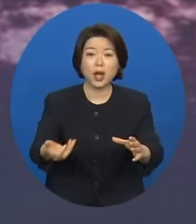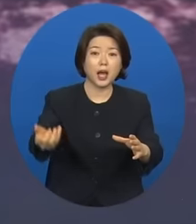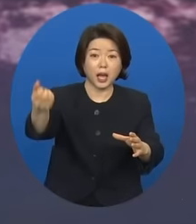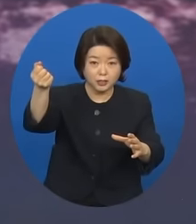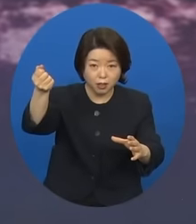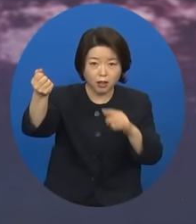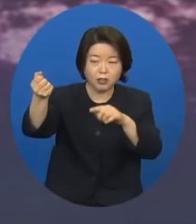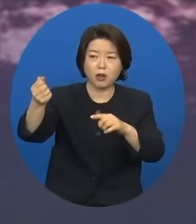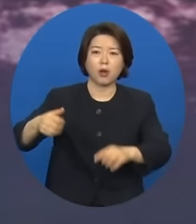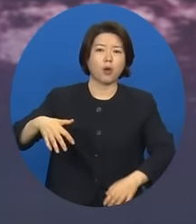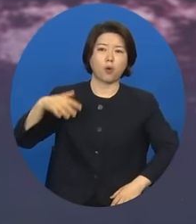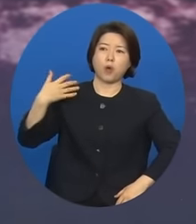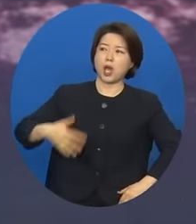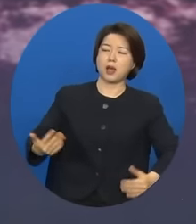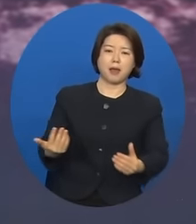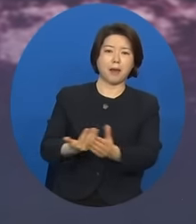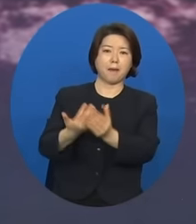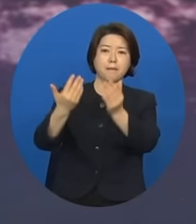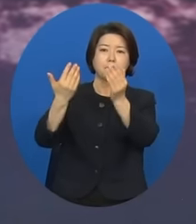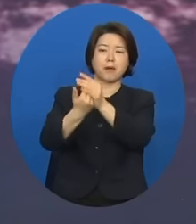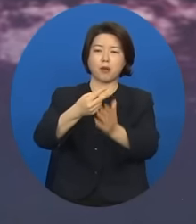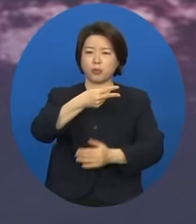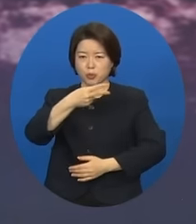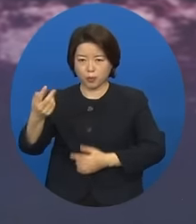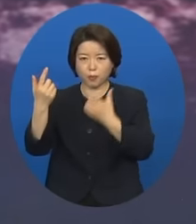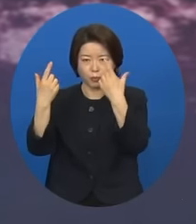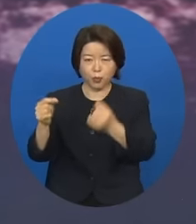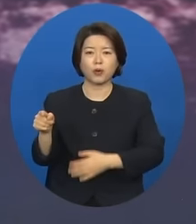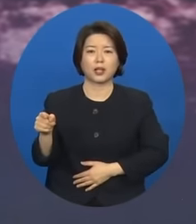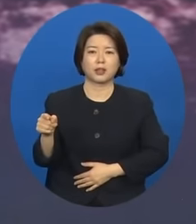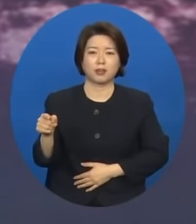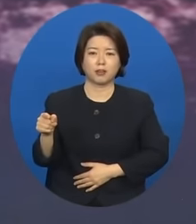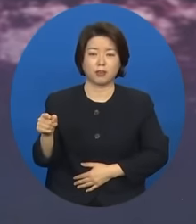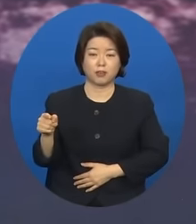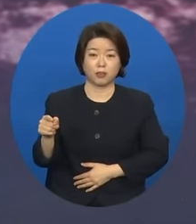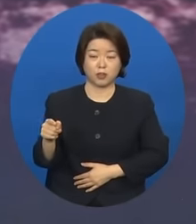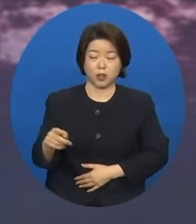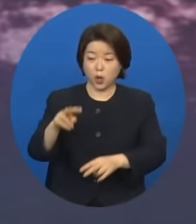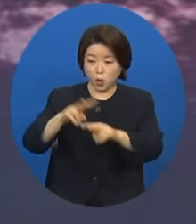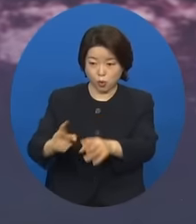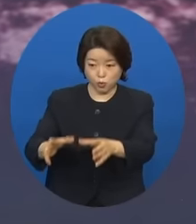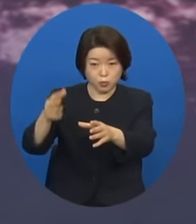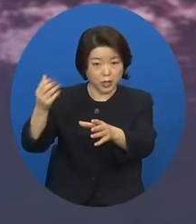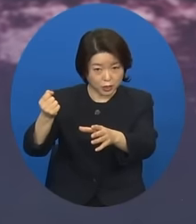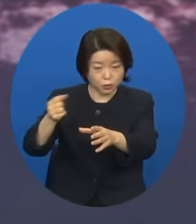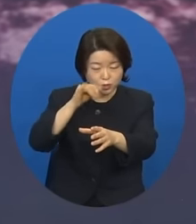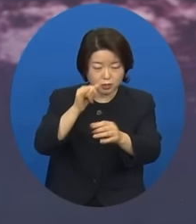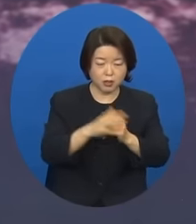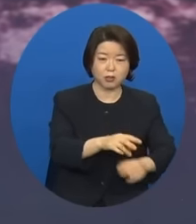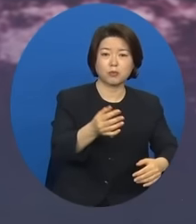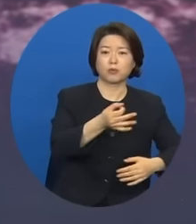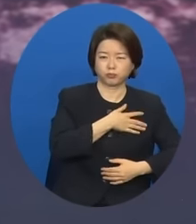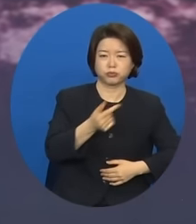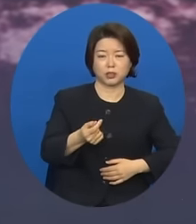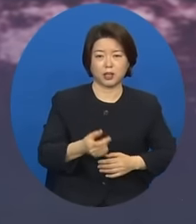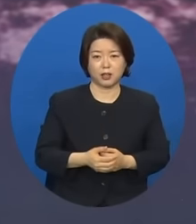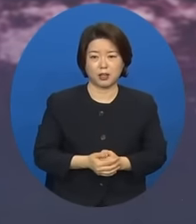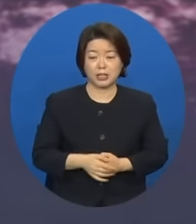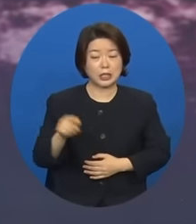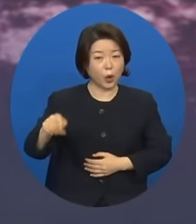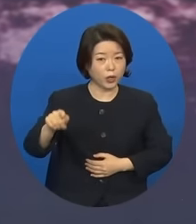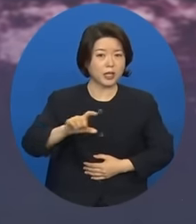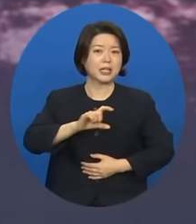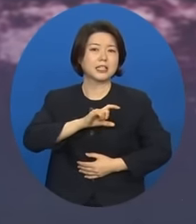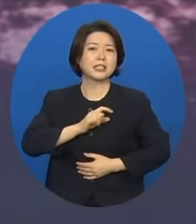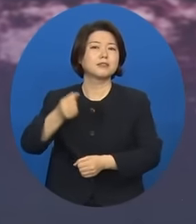그건 번영 번성을 상징하는 것이었습니다 그리고 곧 우물에는 이름이 부여가 됐어요 독특한 이름이